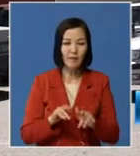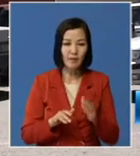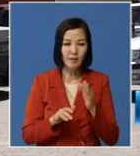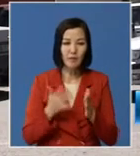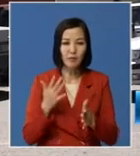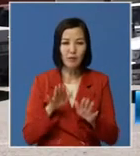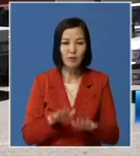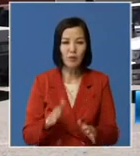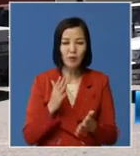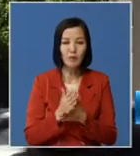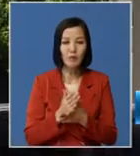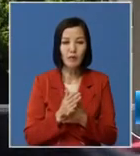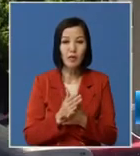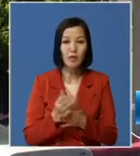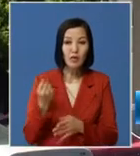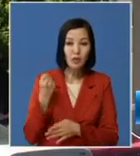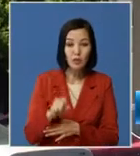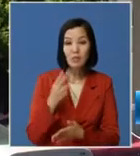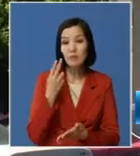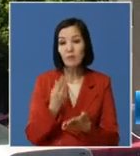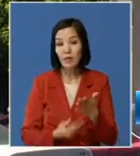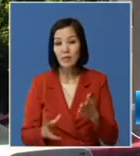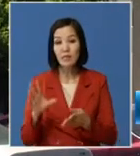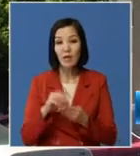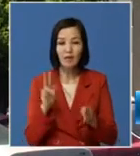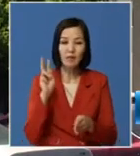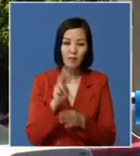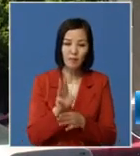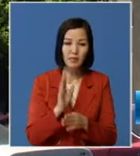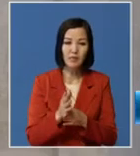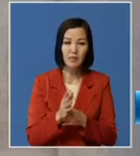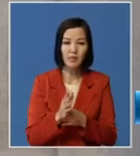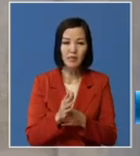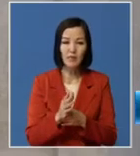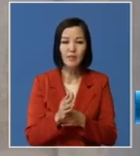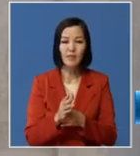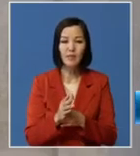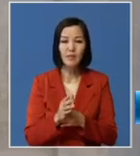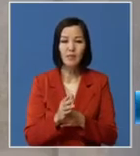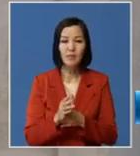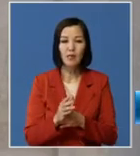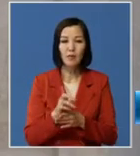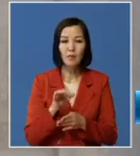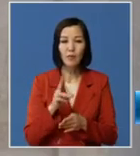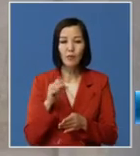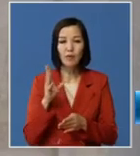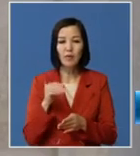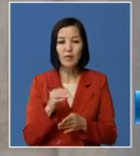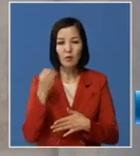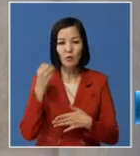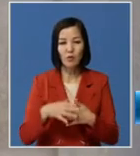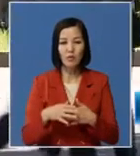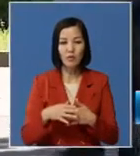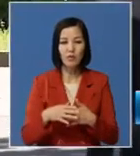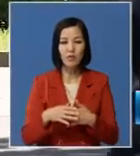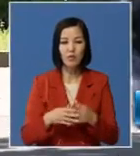5 нүктесі бар. Жеңесіз, жеңілесіз, қайта келесіз. Қысқасы, лабиринтке бір кірсеңіз шығар есігі жоқ. Букмекерлік орталықтарда ақша тігіп